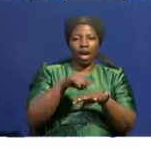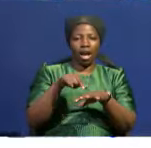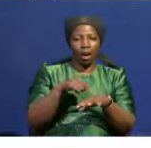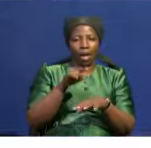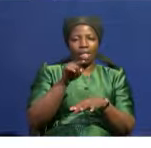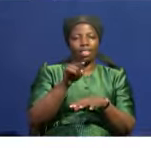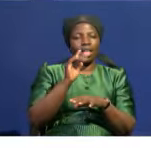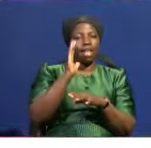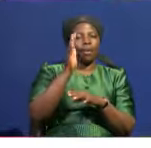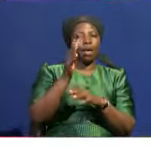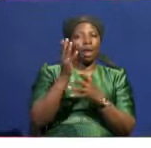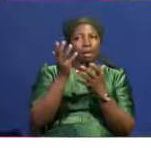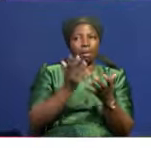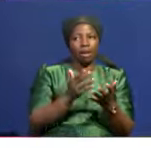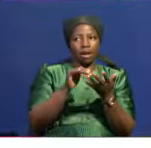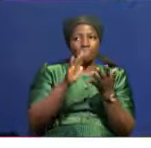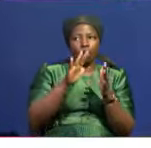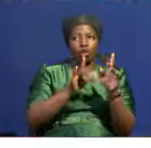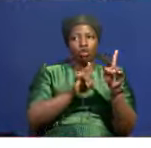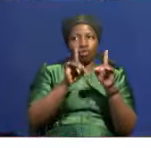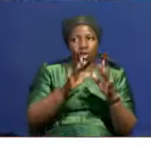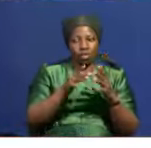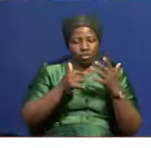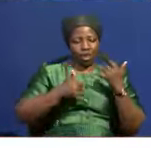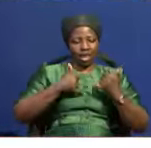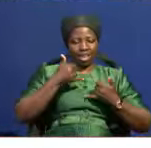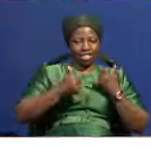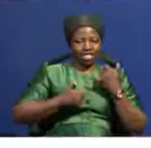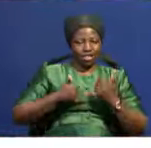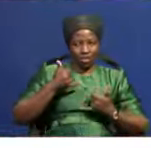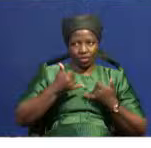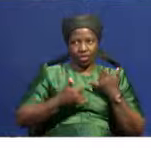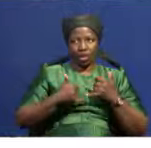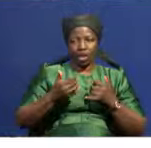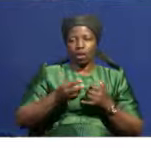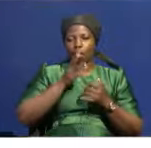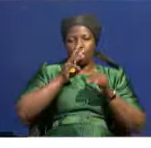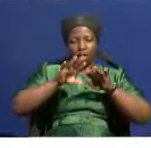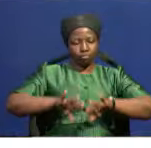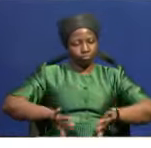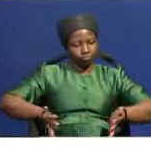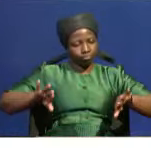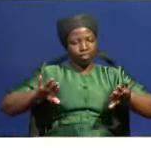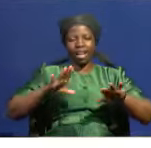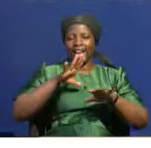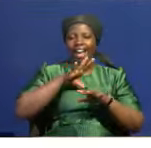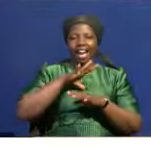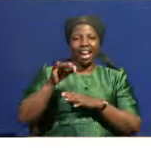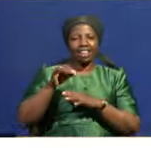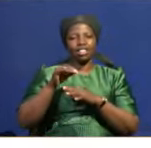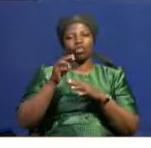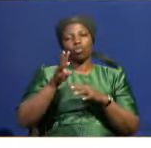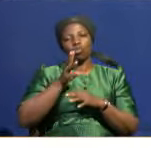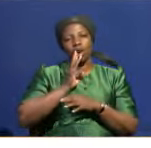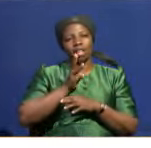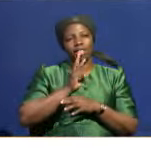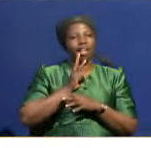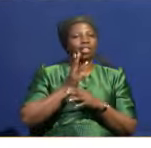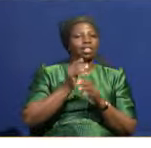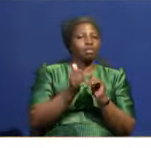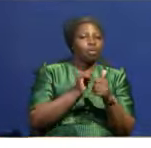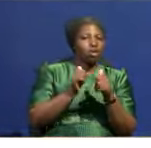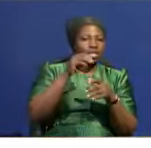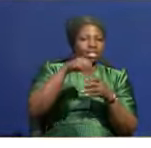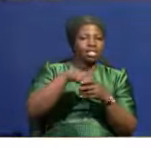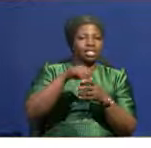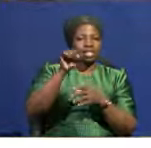kuvutia watalii wengi zaidi kufurahia fuo na michezo ya majini kusini mwa China. I think the weather first of all, so as I said